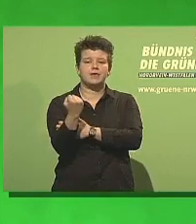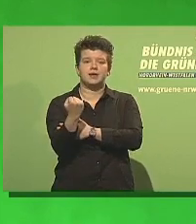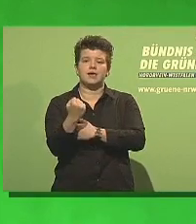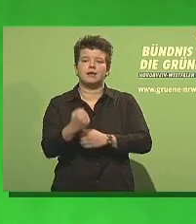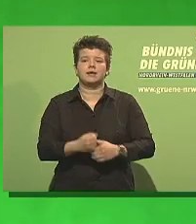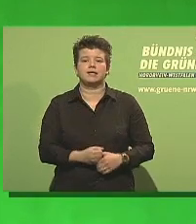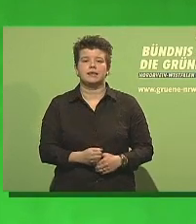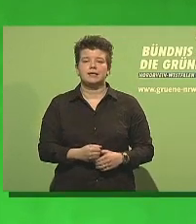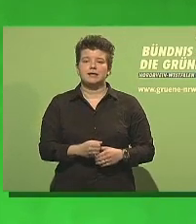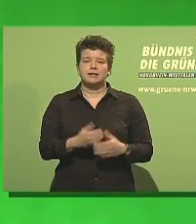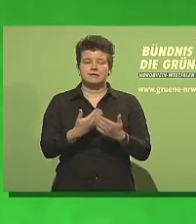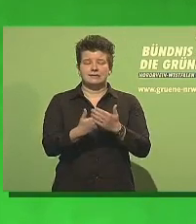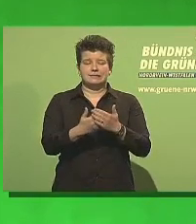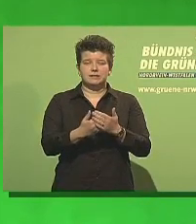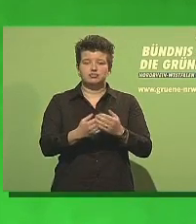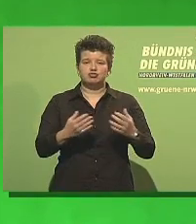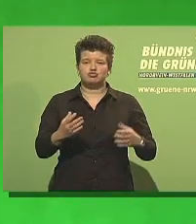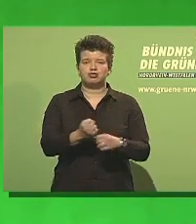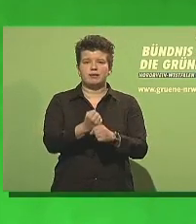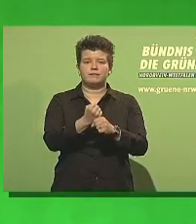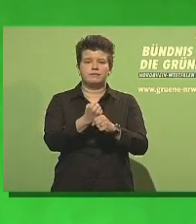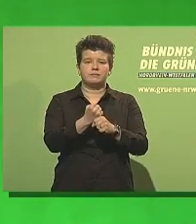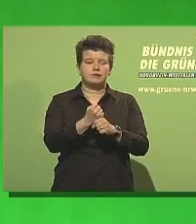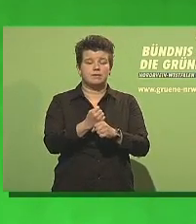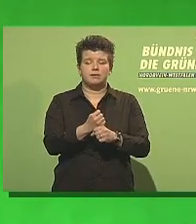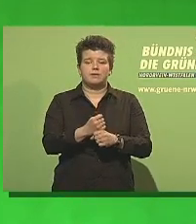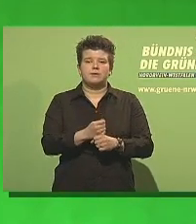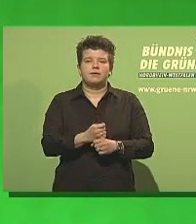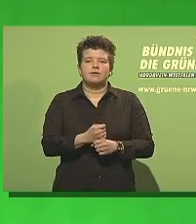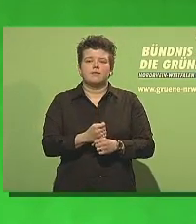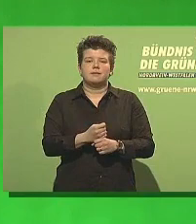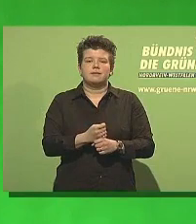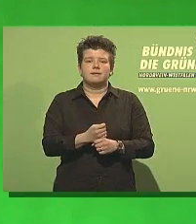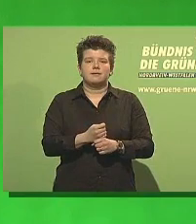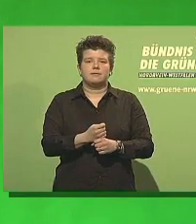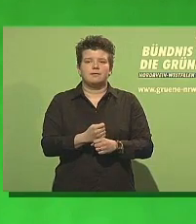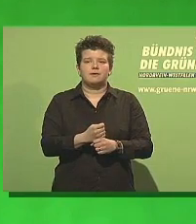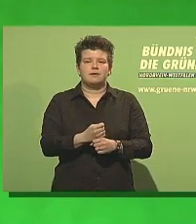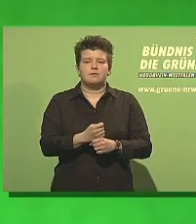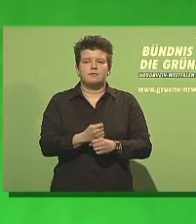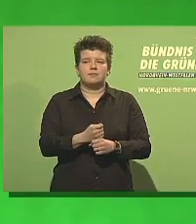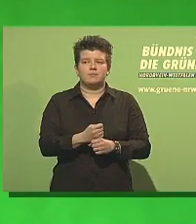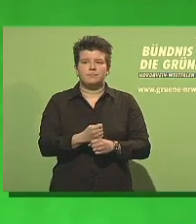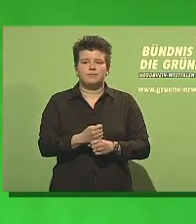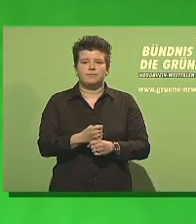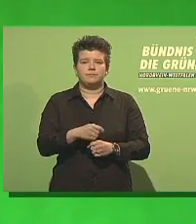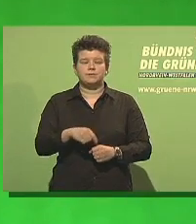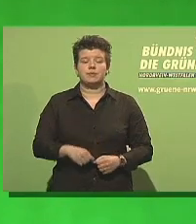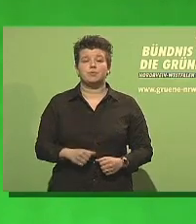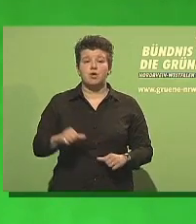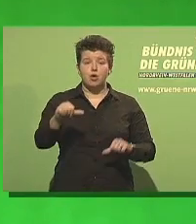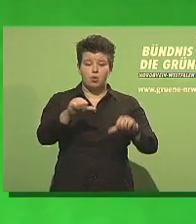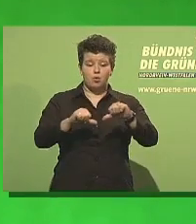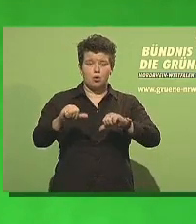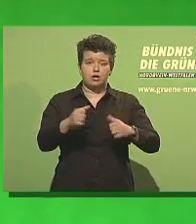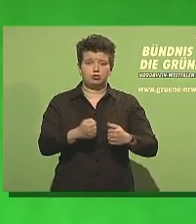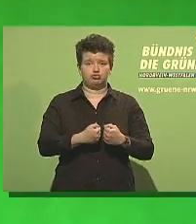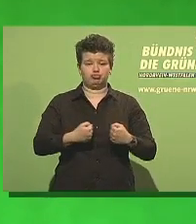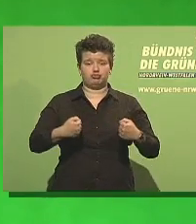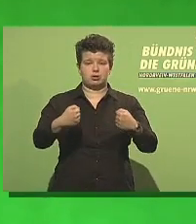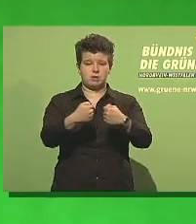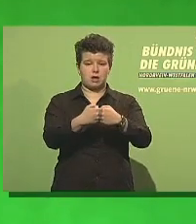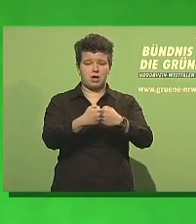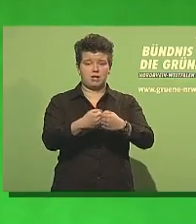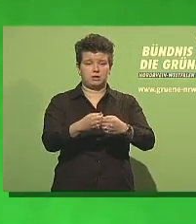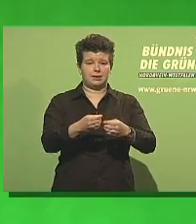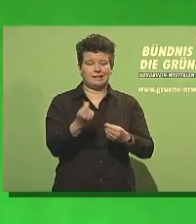um 7 Milliarden reduziert worden. Dieses Geld geht nicht mehr in die Ölstaaten, dieses Geld bleibt als Wertschöpfung hier